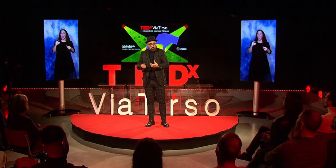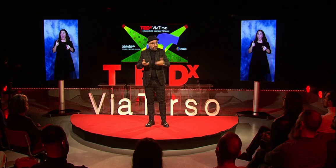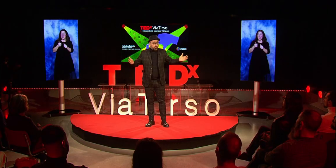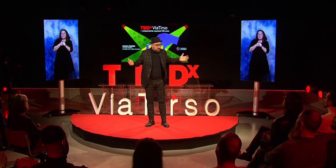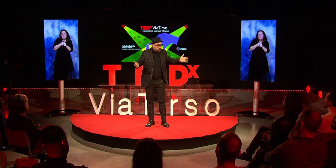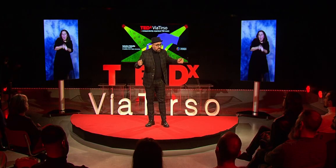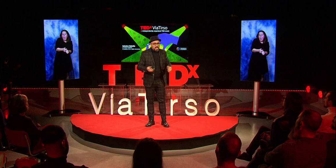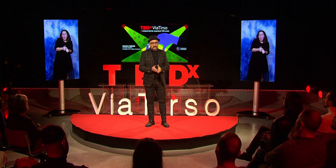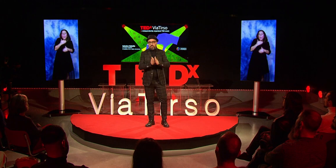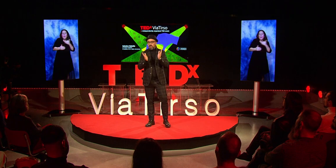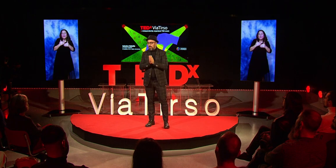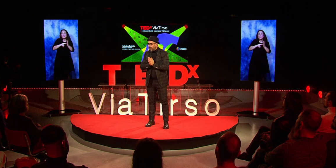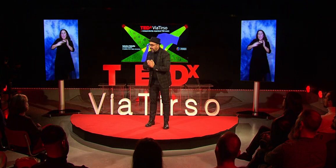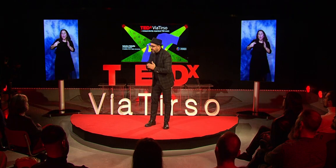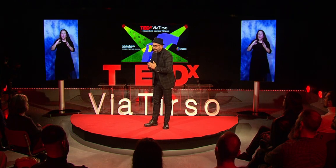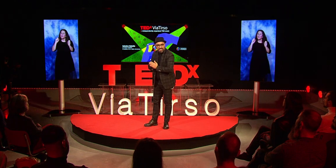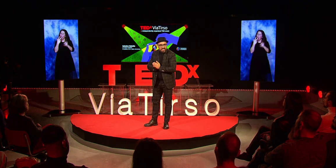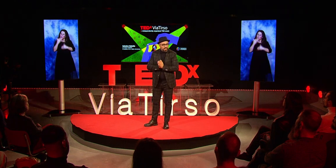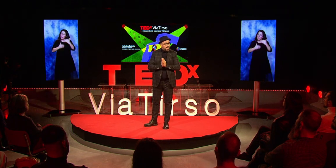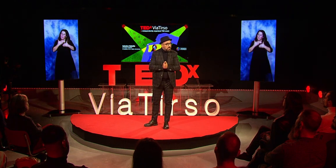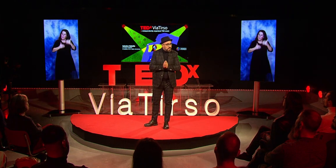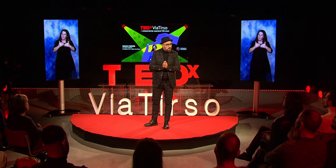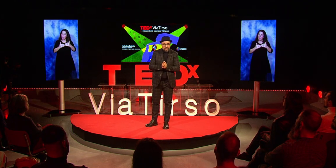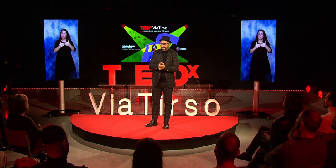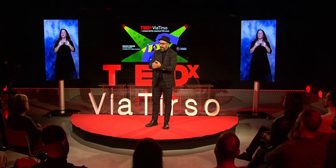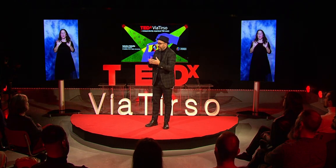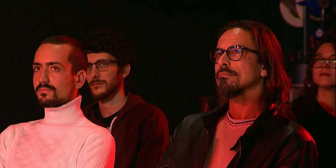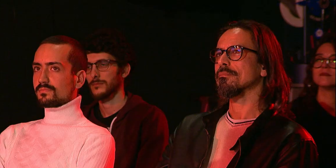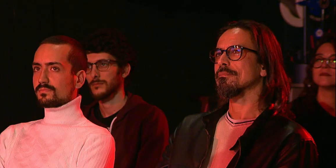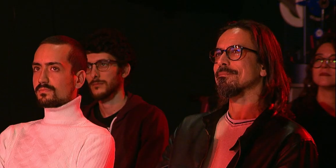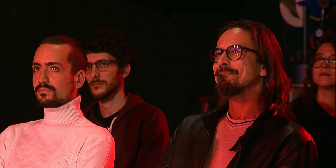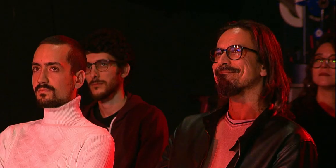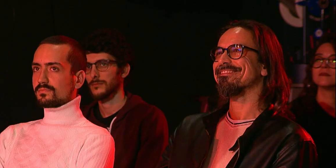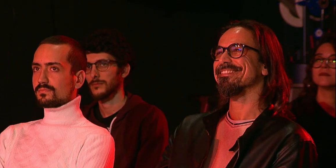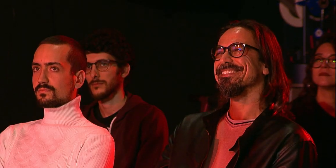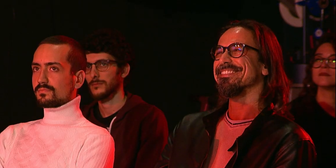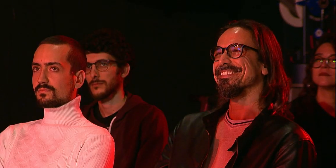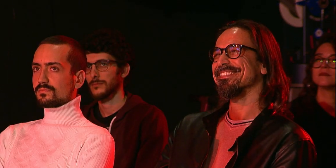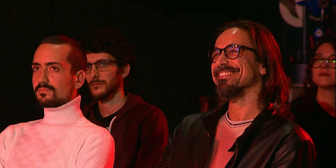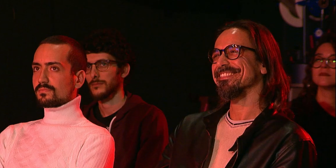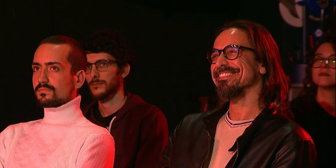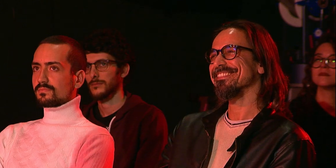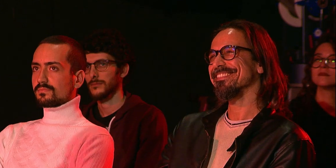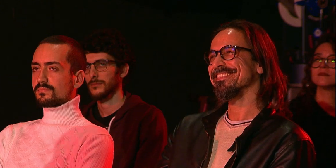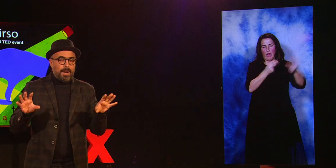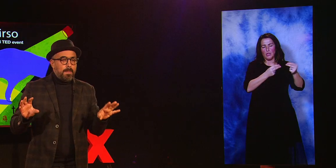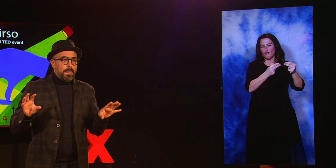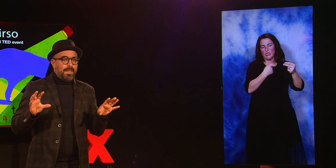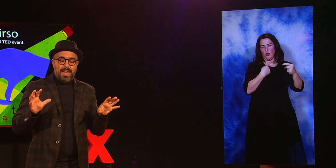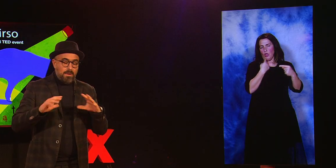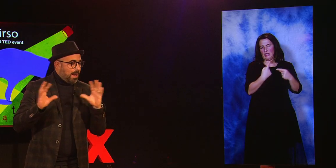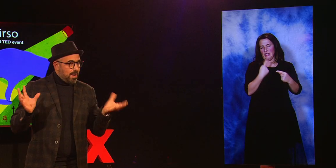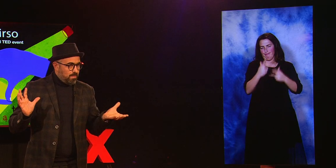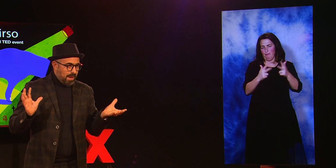appunto velocissimi Allora per quanto riguarda la parte dei finanziamenti pubblici saranno brevissimo allora